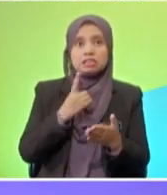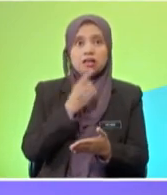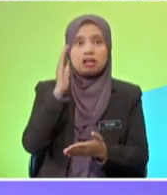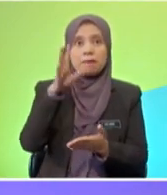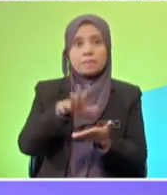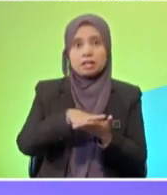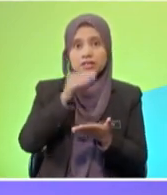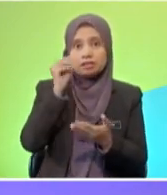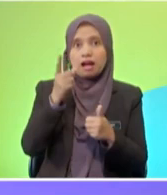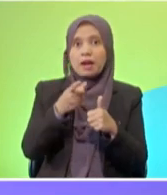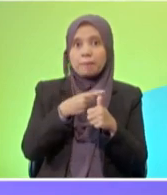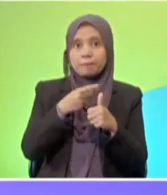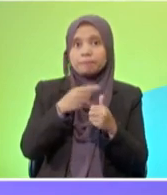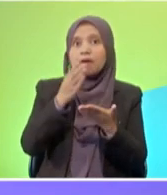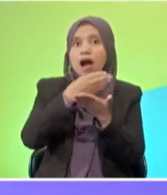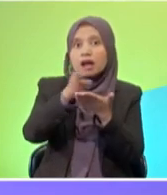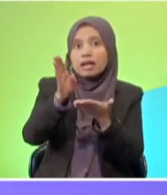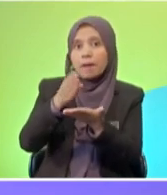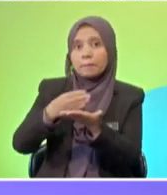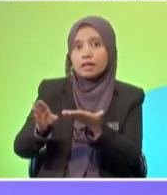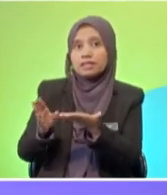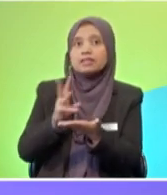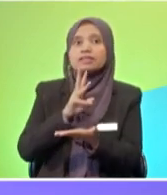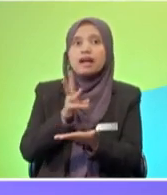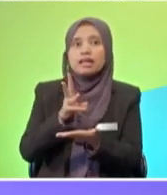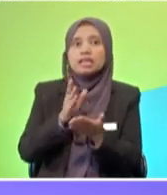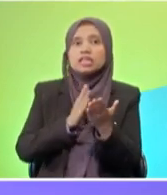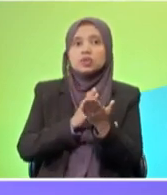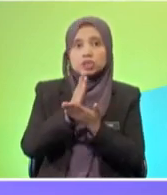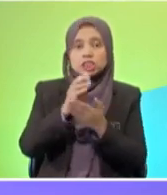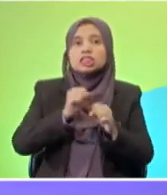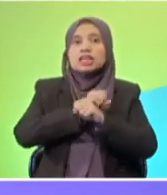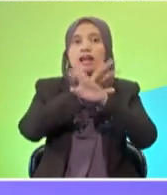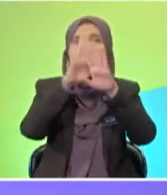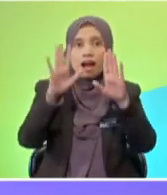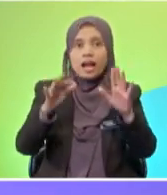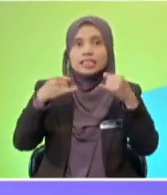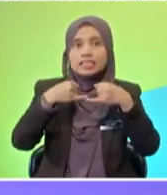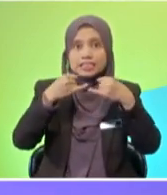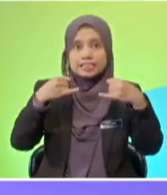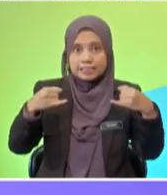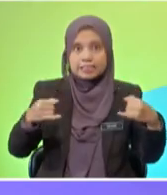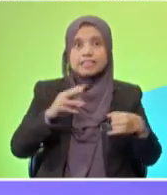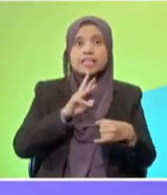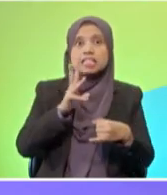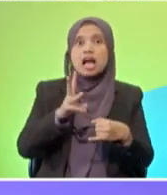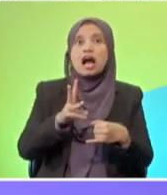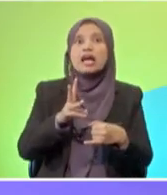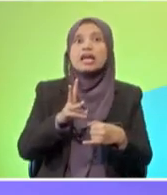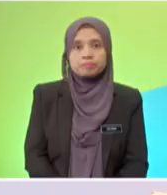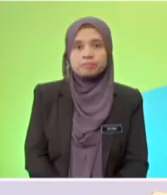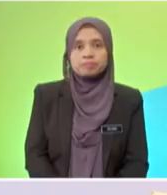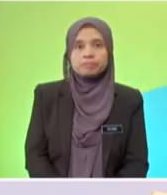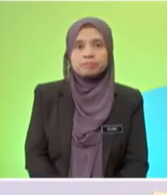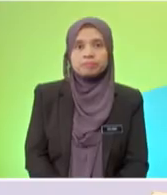menjelaskan bahagian-bagian air seterusnya akan menerangkan jenis-jenis air mutlak